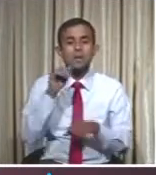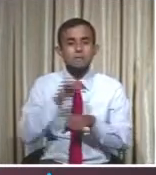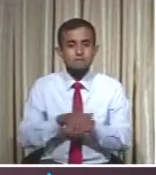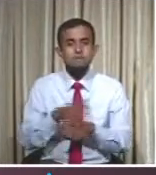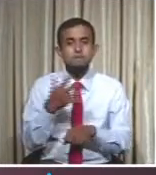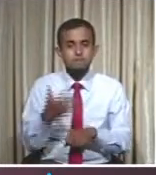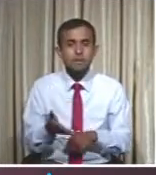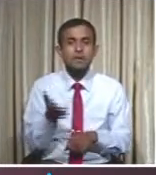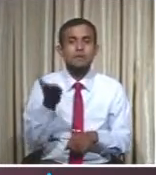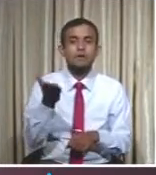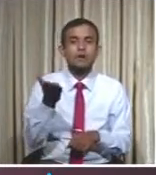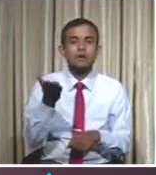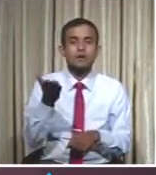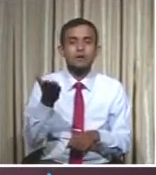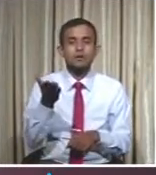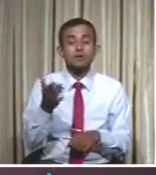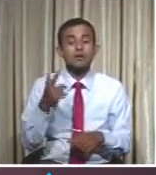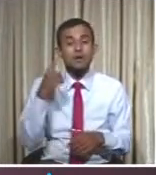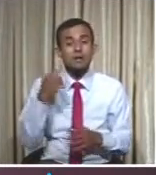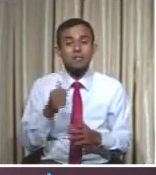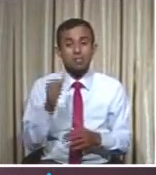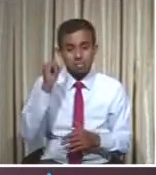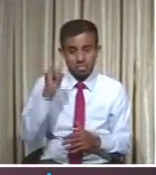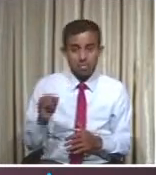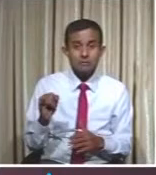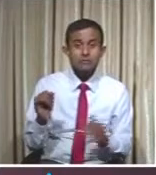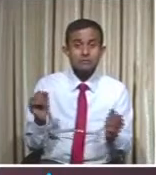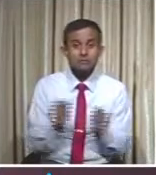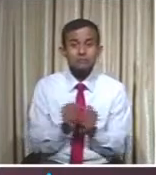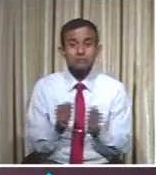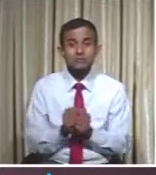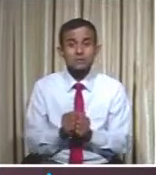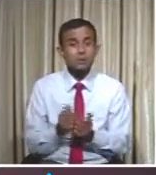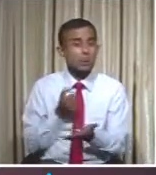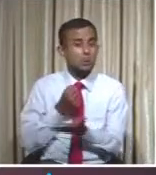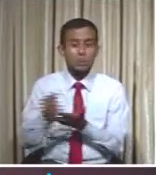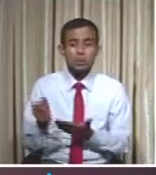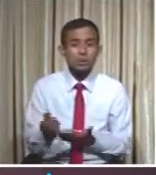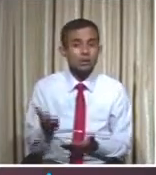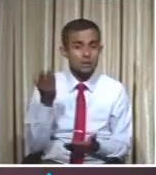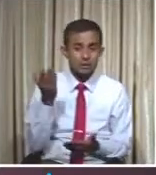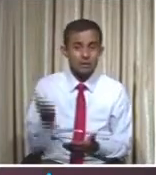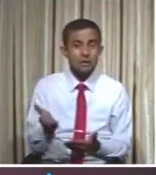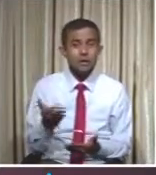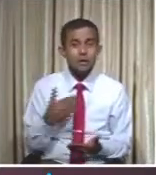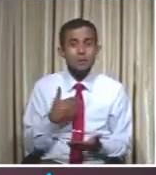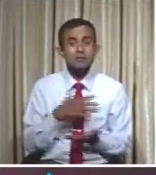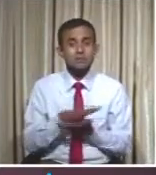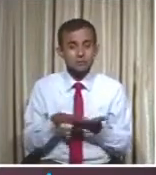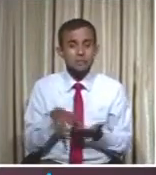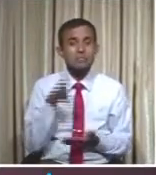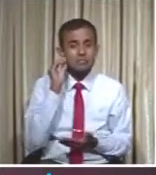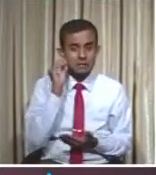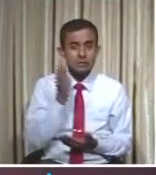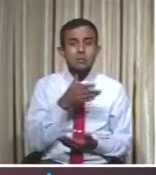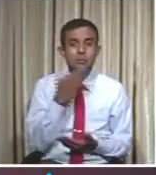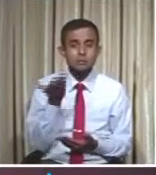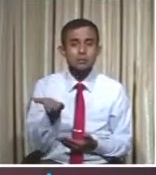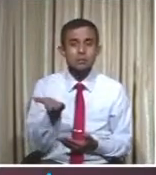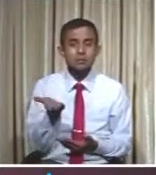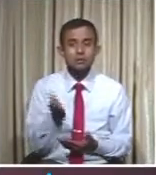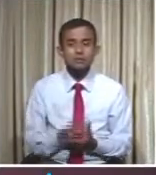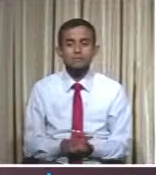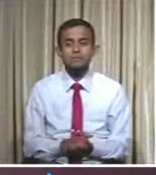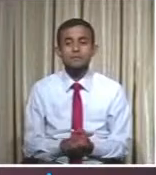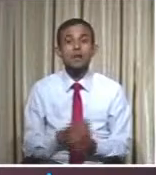විතරක් නෙවෙයි ඒකේ අමානුෂිකකමත් ඒකේ තියෙන විනාශකාරී බවත් අපිට හොඳටම තේරුම් ගන්න පුළුවන්.